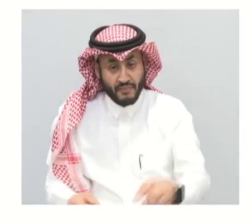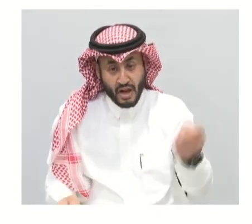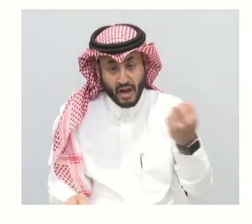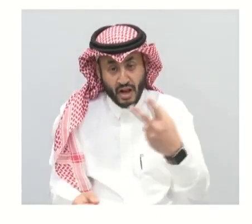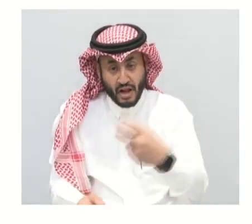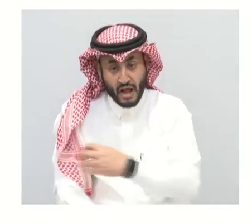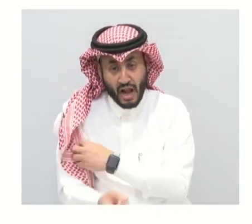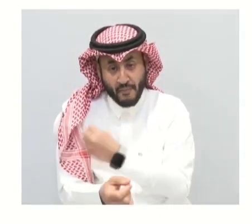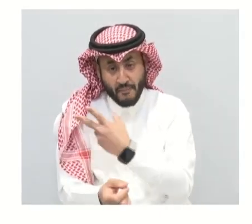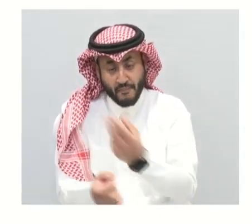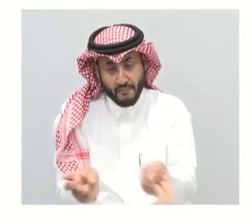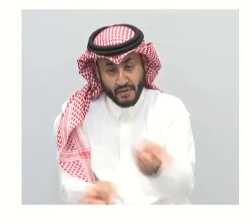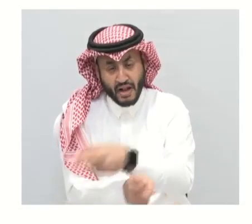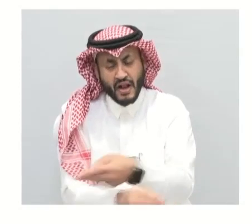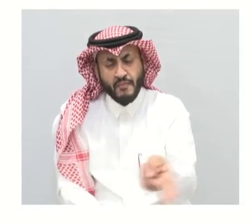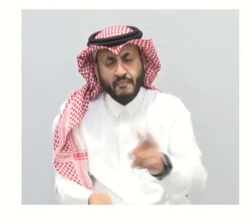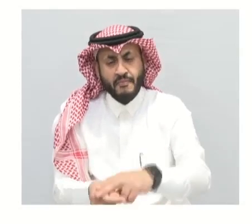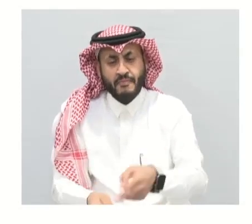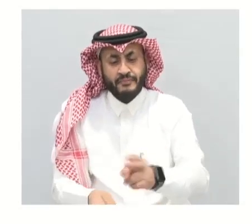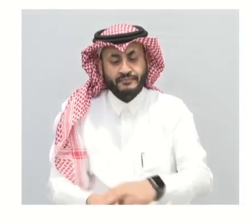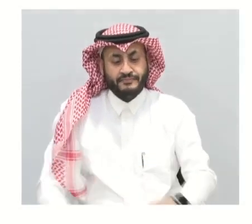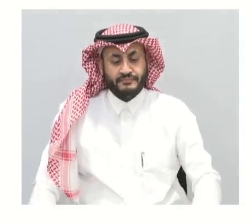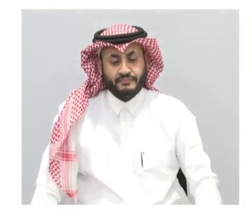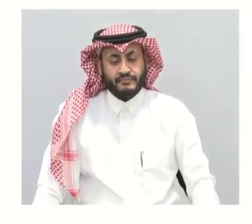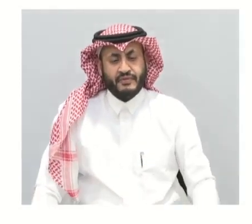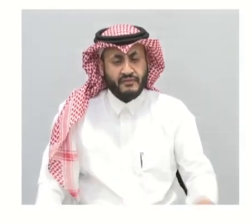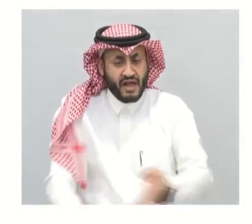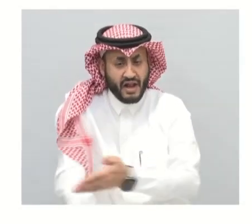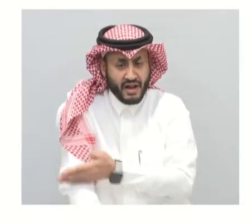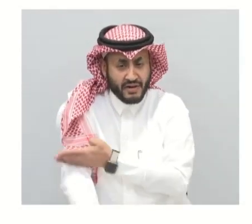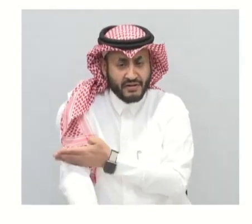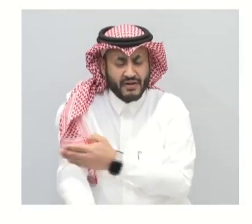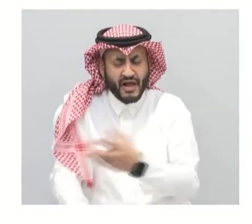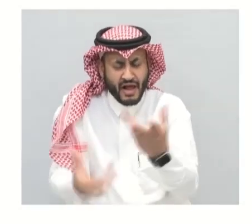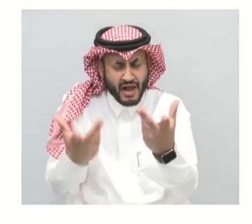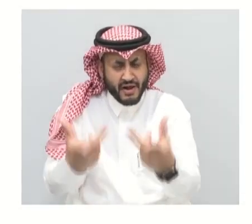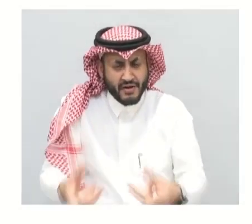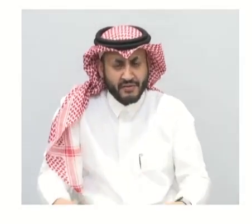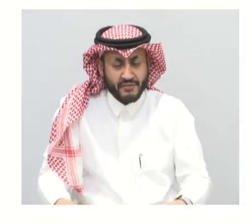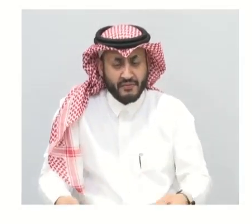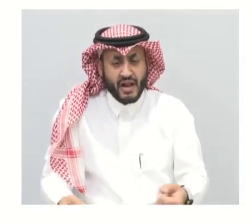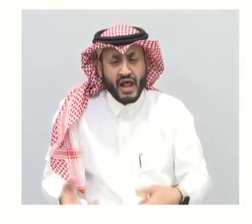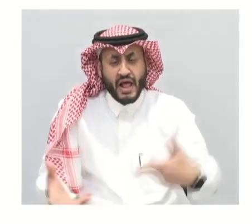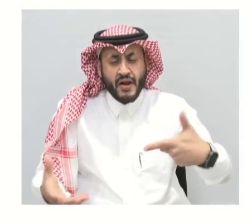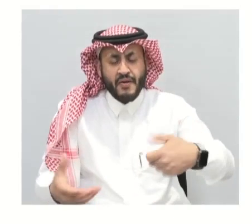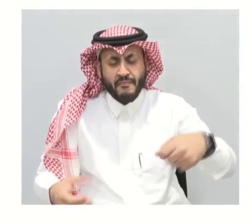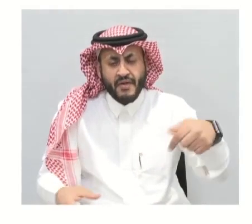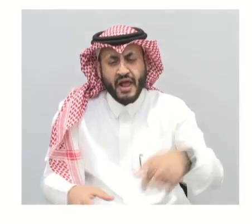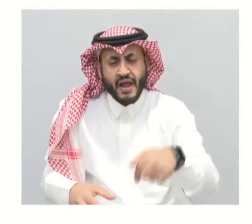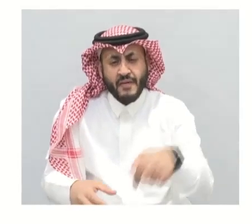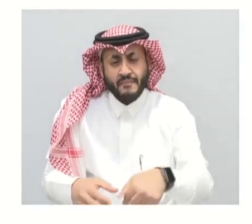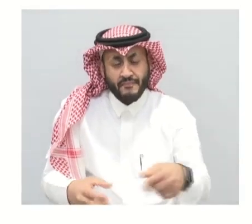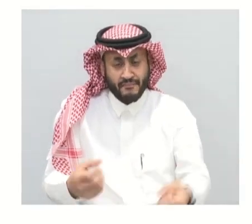الطاقه المتجدده وهي التي تساعد في تقليل من استخدام الوقود الاحفوري